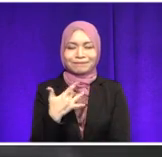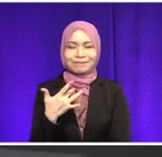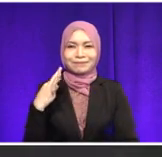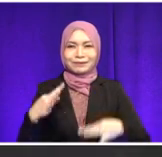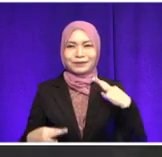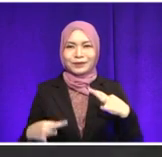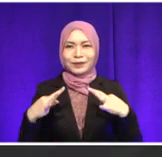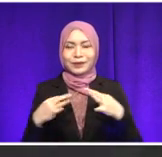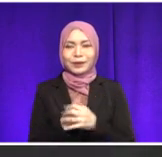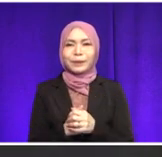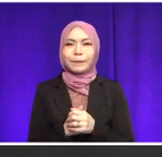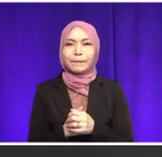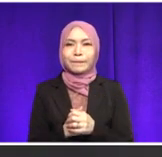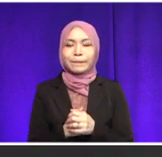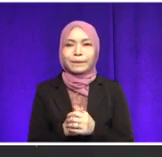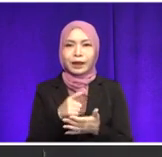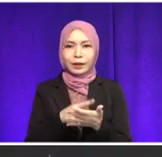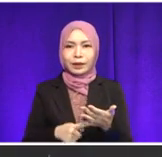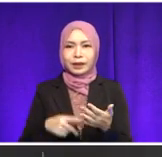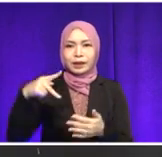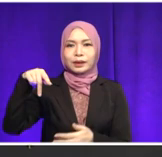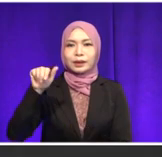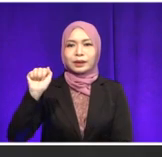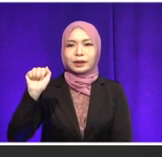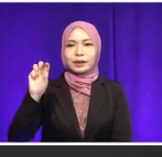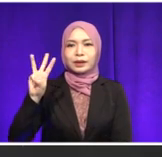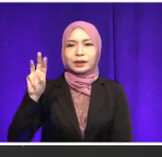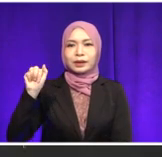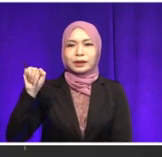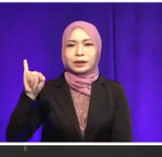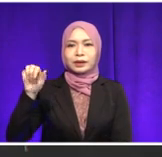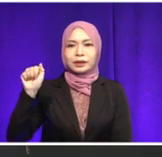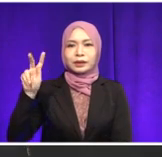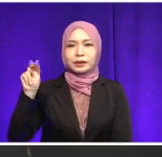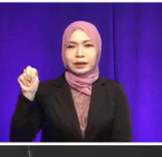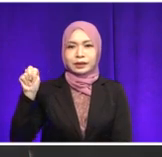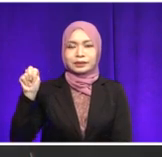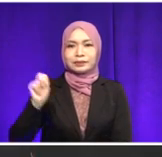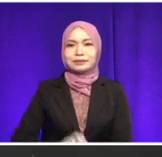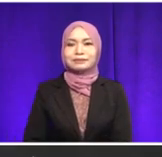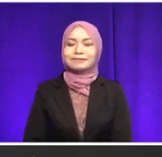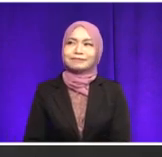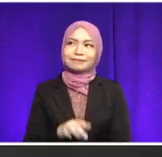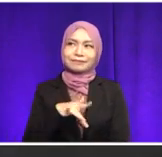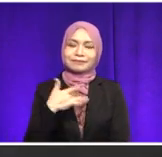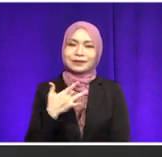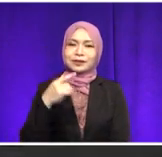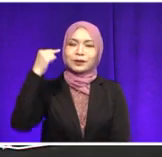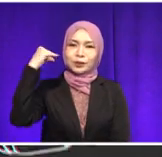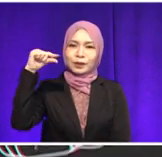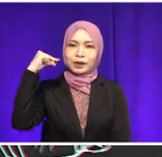oke apakah piawaian yang perlu dipatuhi ini dari segi quality produk tersebut